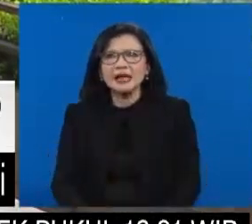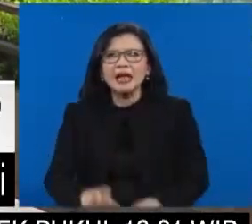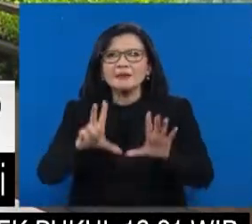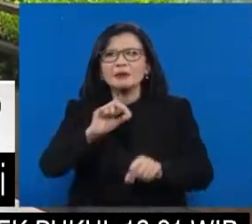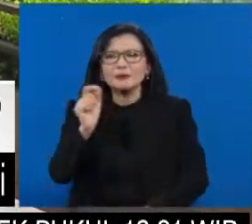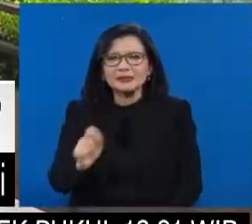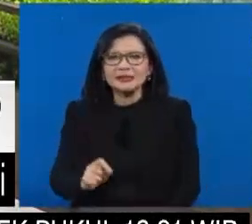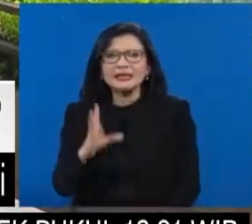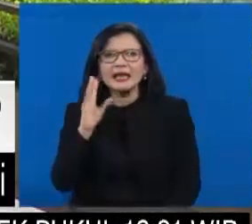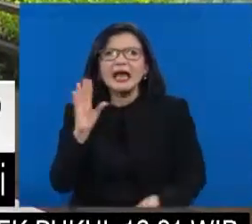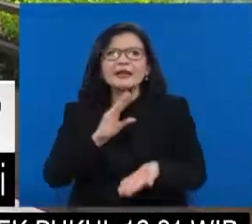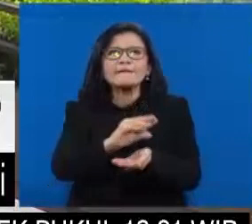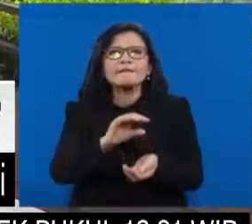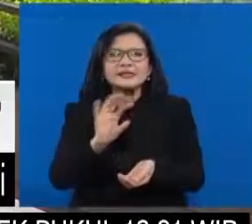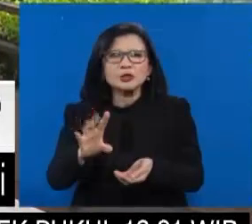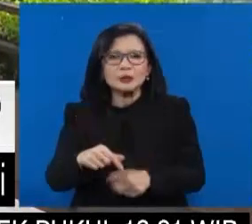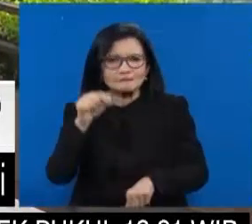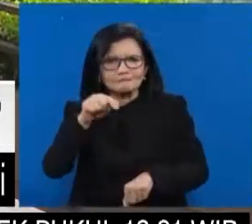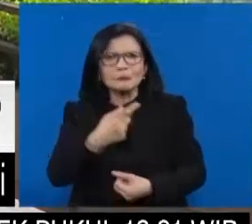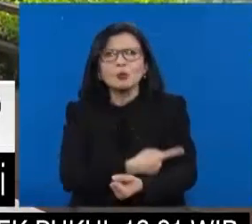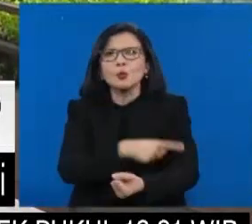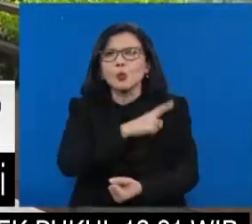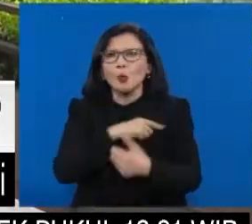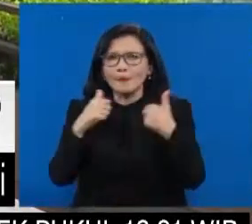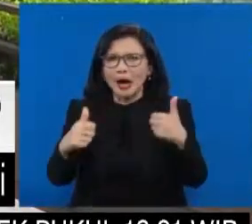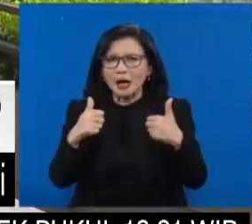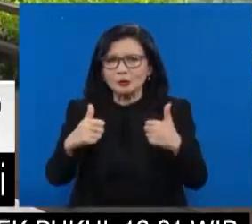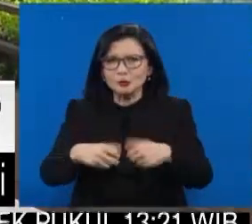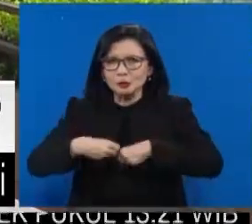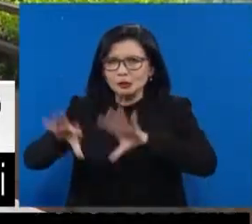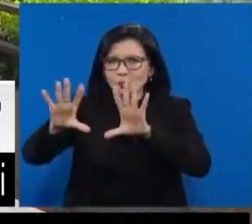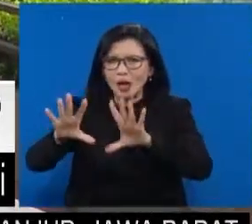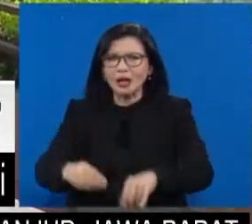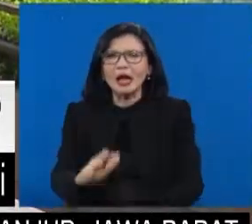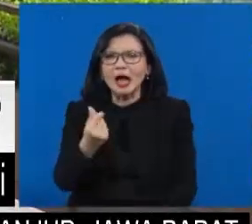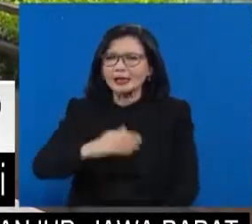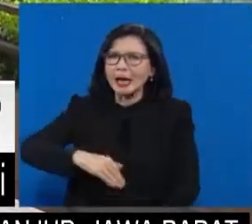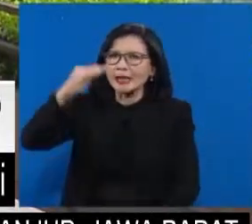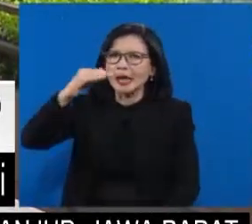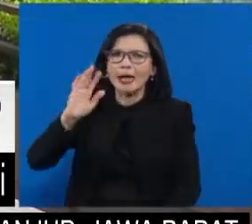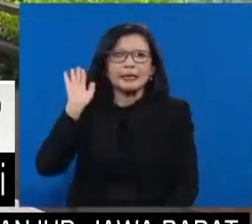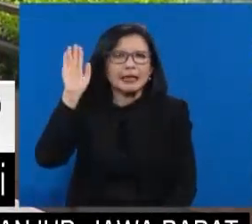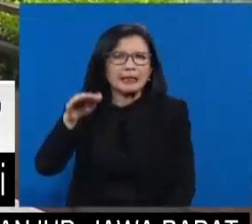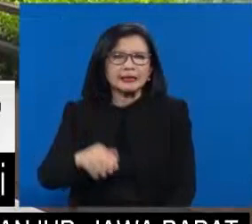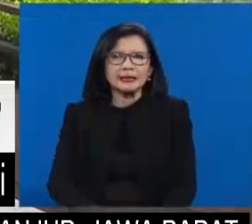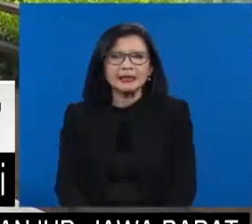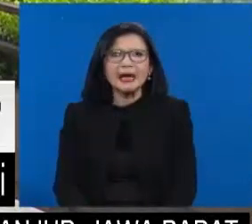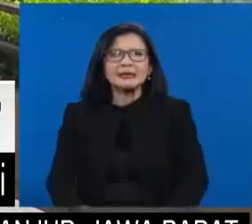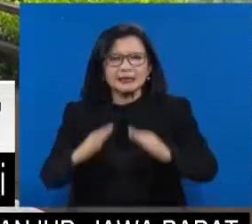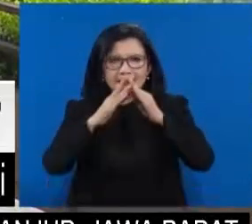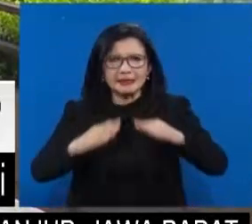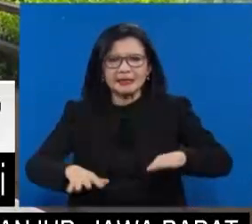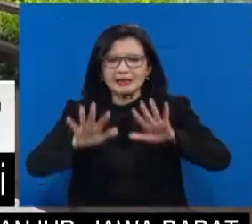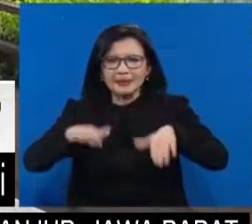investor. Mereka melihat bahwa potensi gain dan juga potensi kenaikan harga di hunian yang terintegrasi dengan